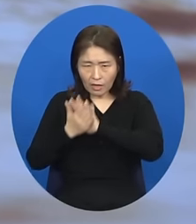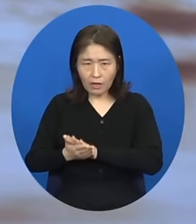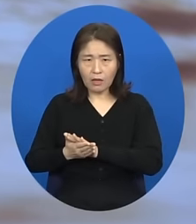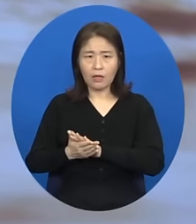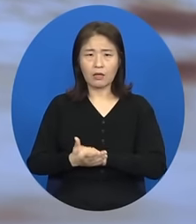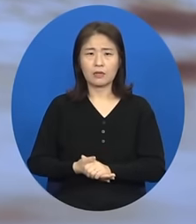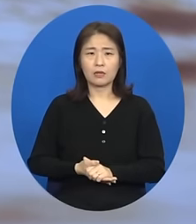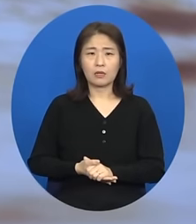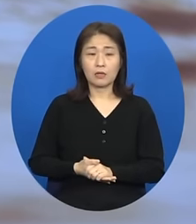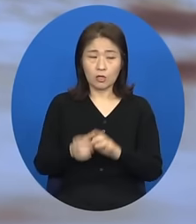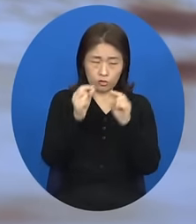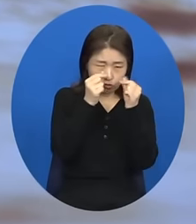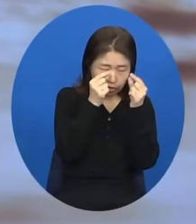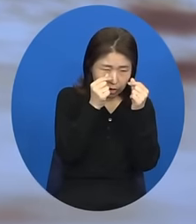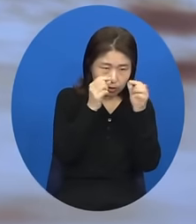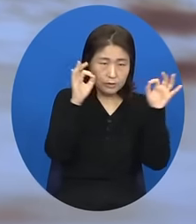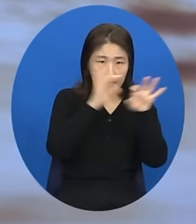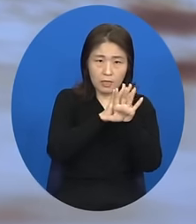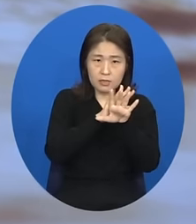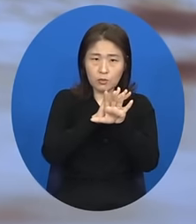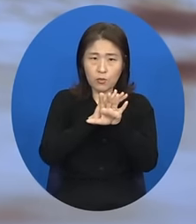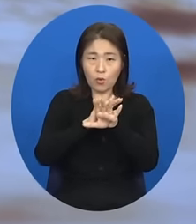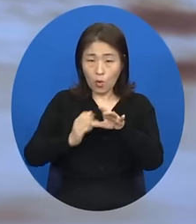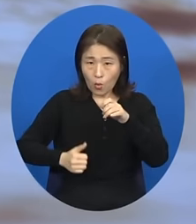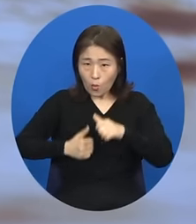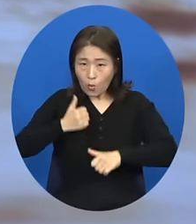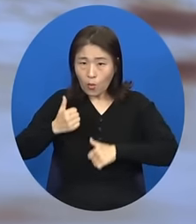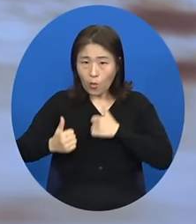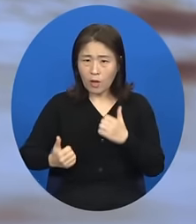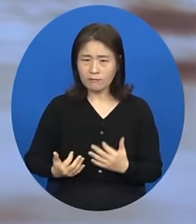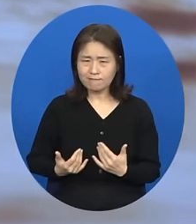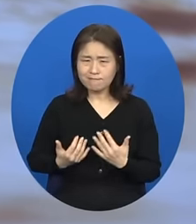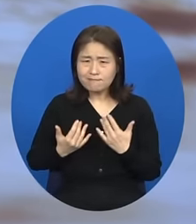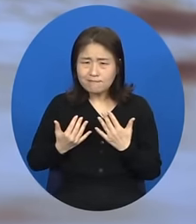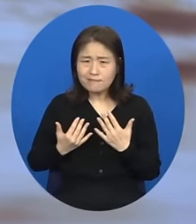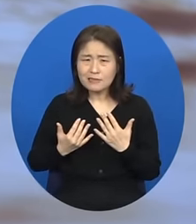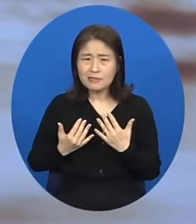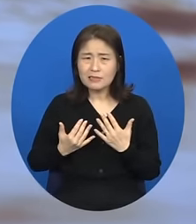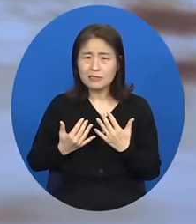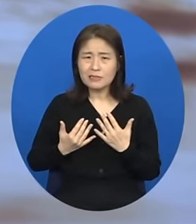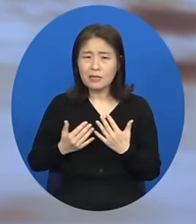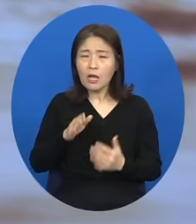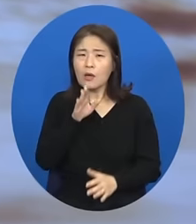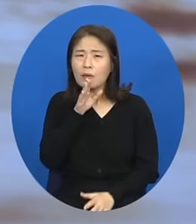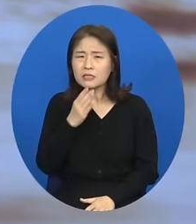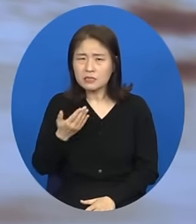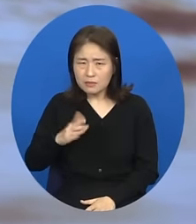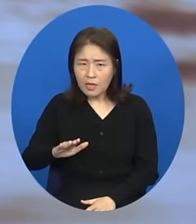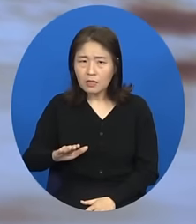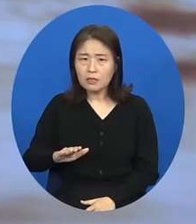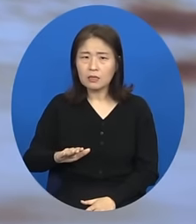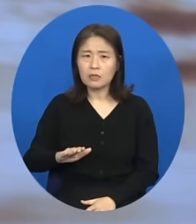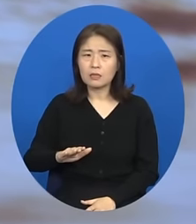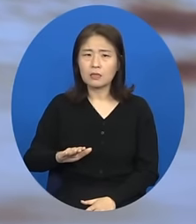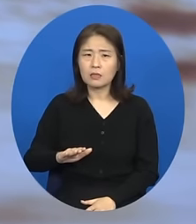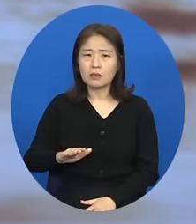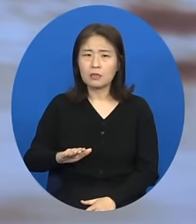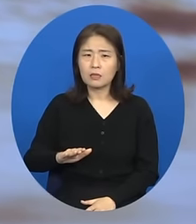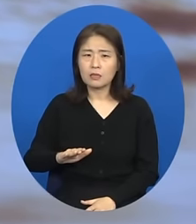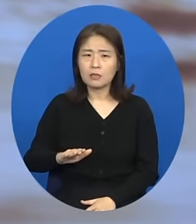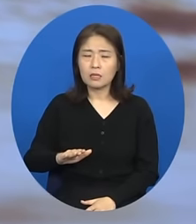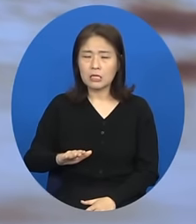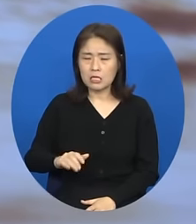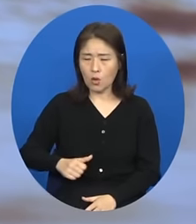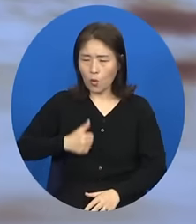않게 되었고요, 혈기가 많았지만 주님이 나를 위해 십자가 지신 사건이 믿어지니까 이 혈기가